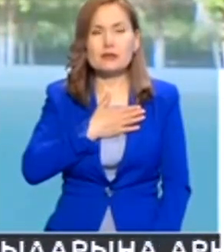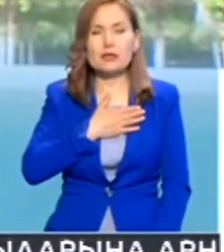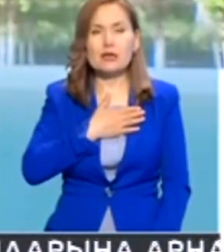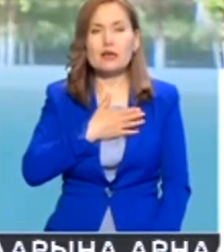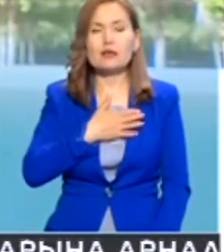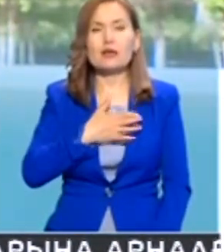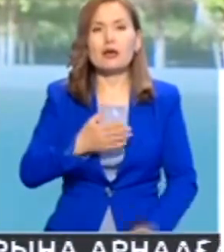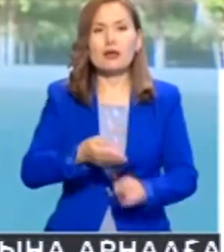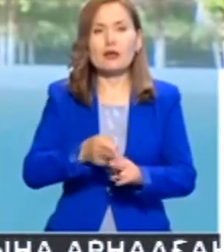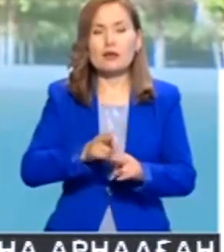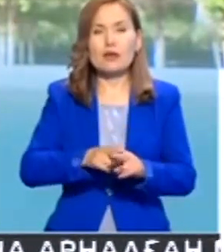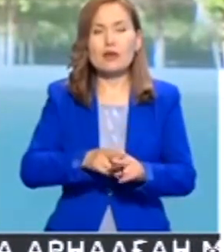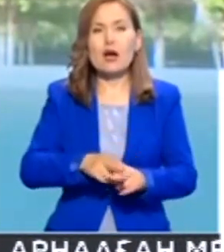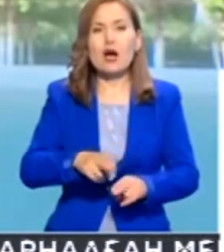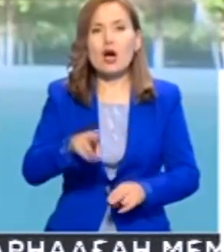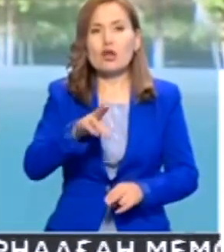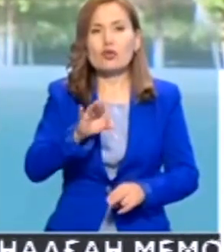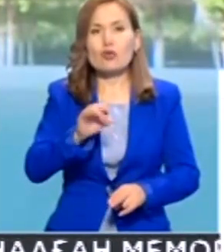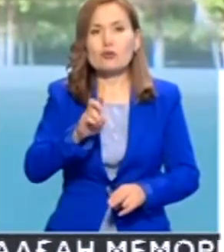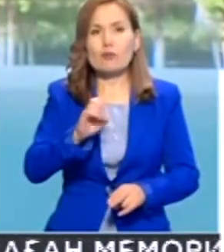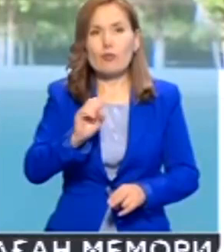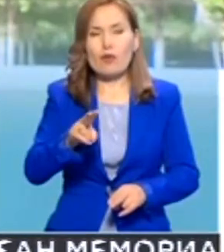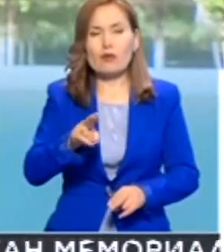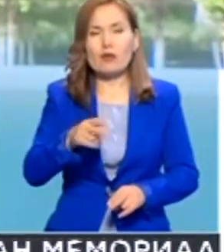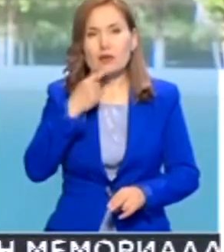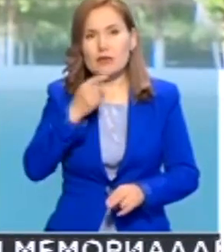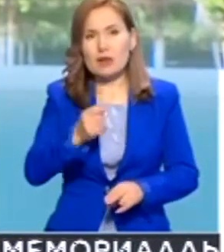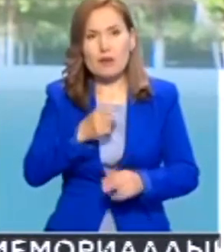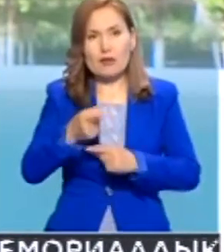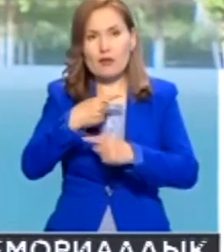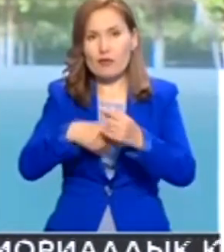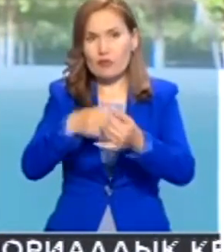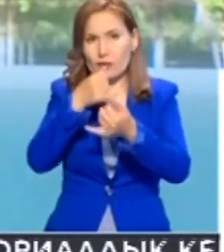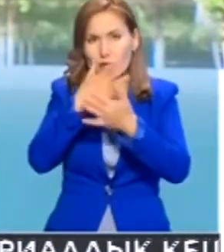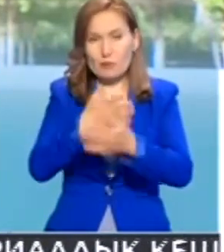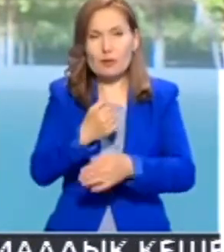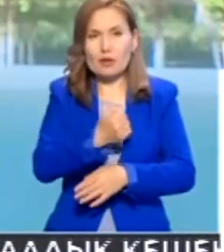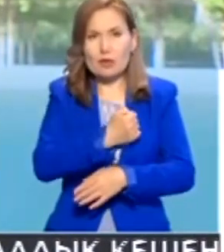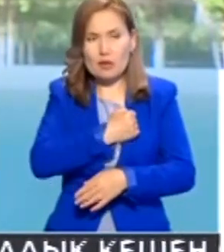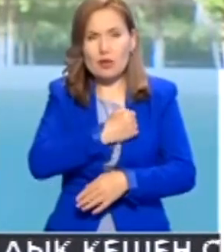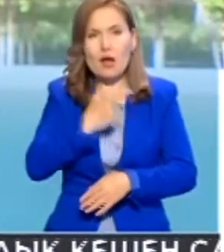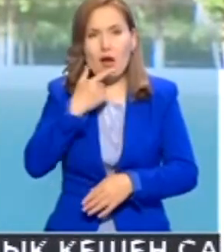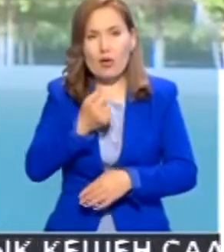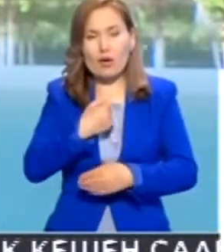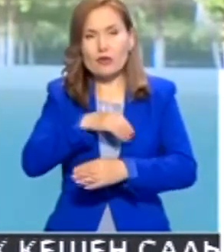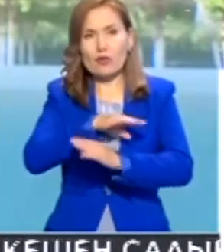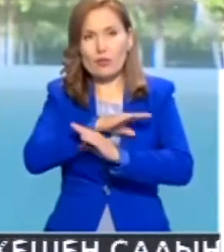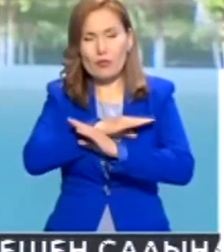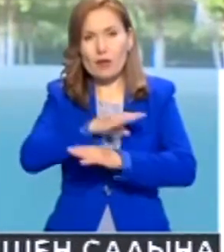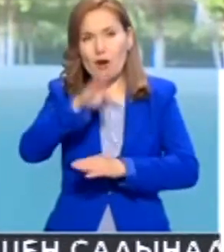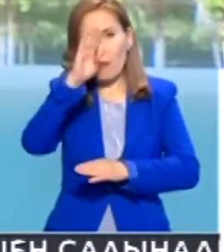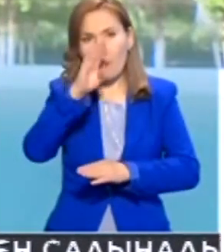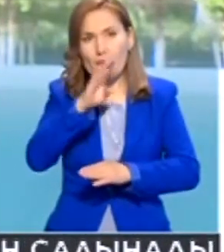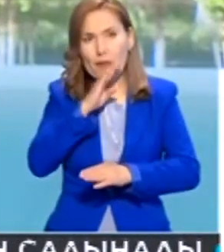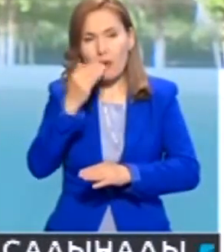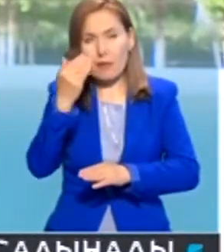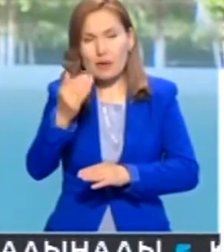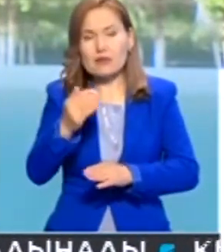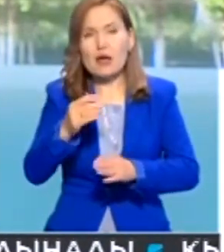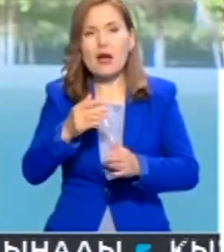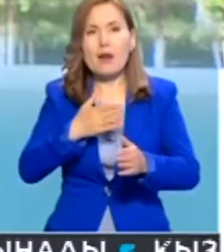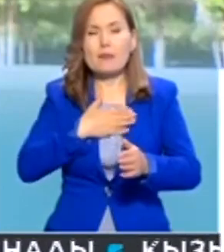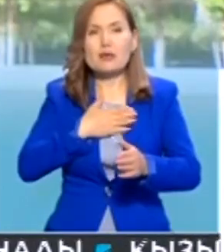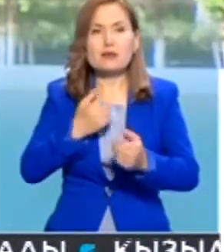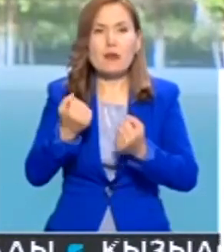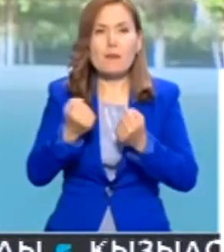алмаймыз, бірақ бұның барлығы да ойлаймын, ертеңгі күні өскелең ұрпаққа өсіп келе жатқан біздің